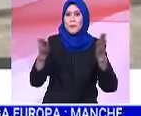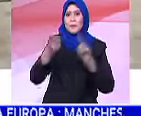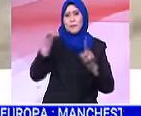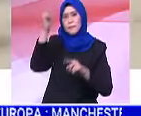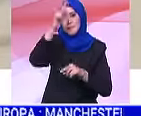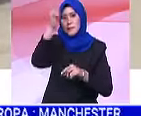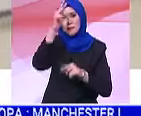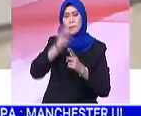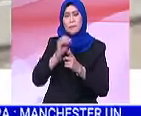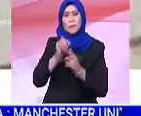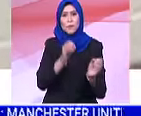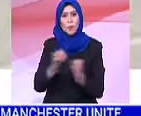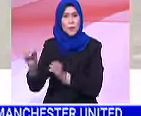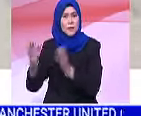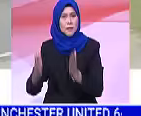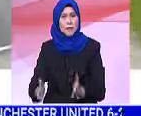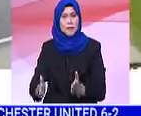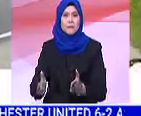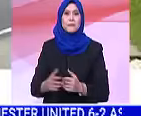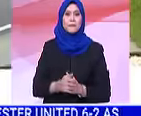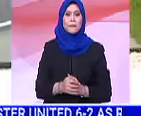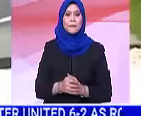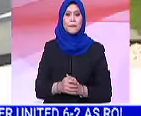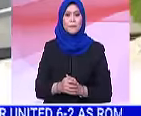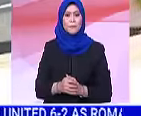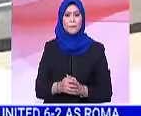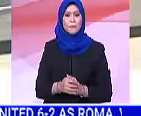kerajaan maupun pihak penganjur mengenai perkara tersebut.